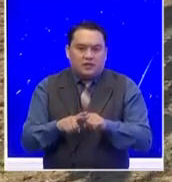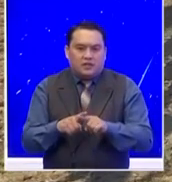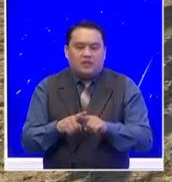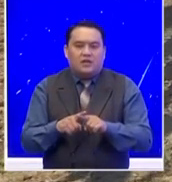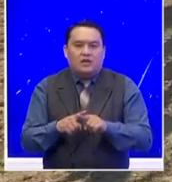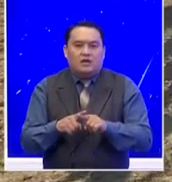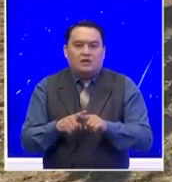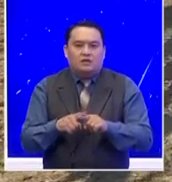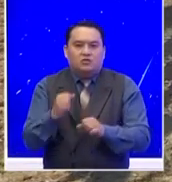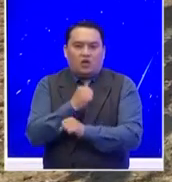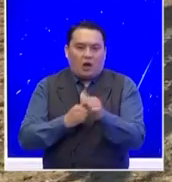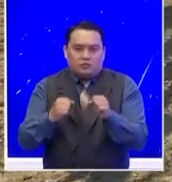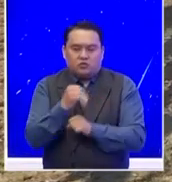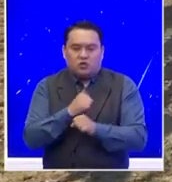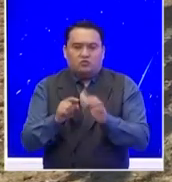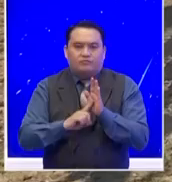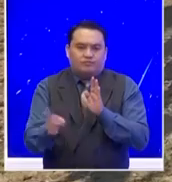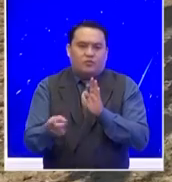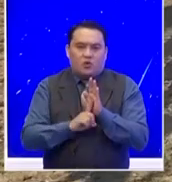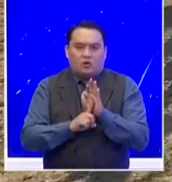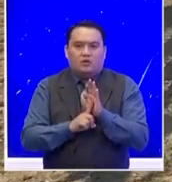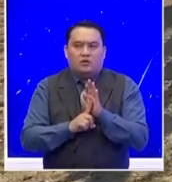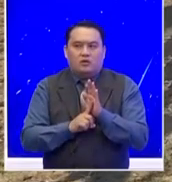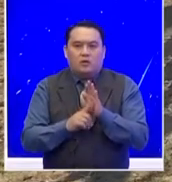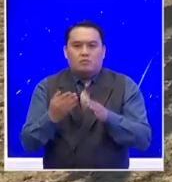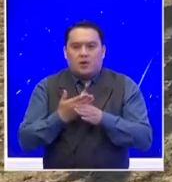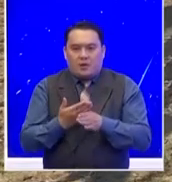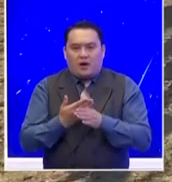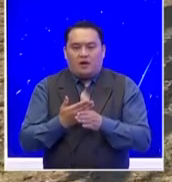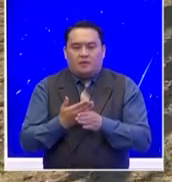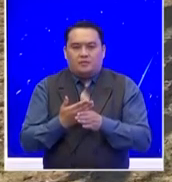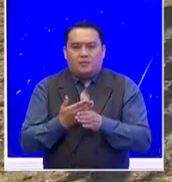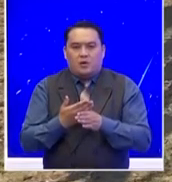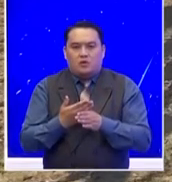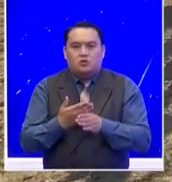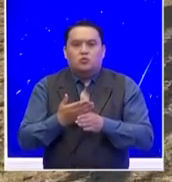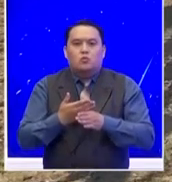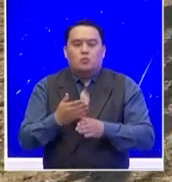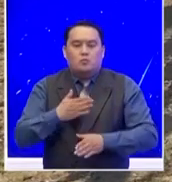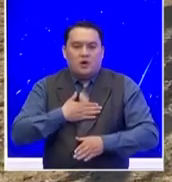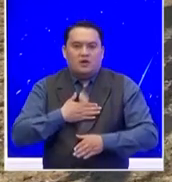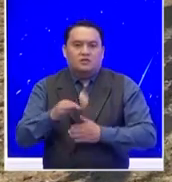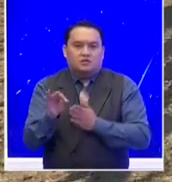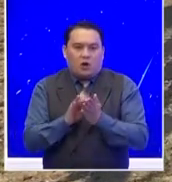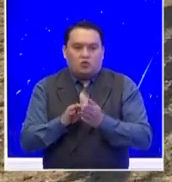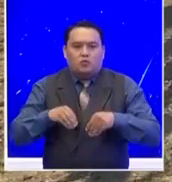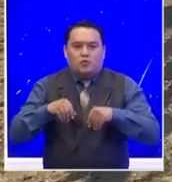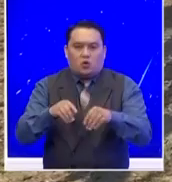За запчастями ездим иногда, помогает. Благодаря этому мы вовремя